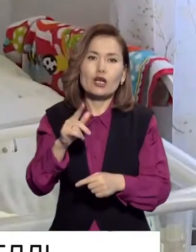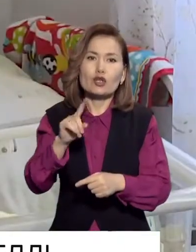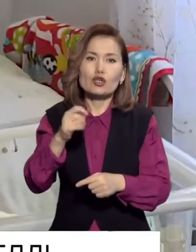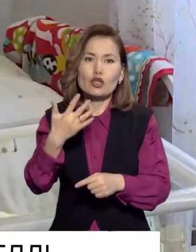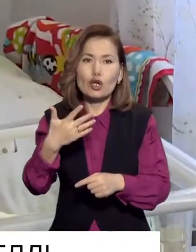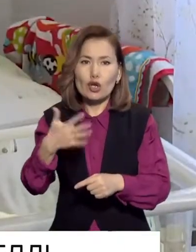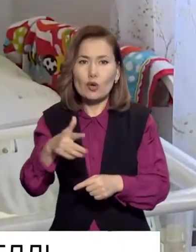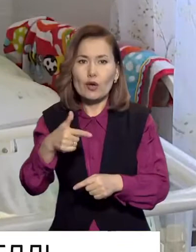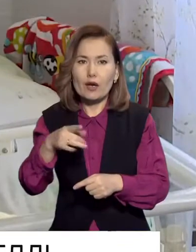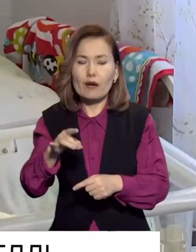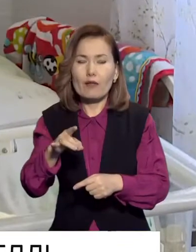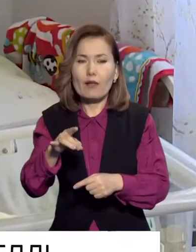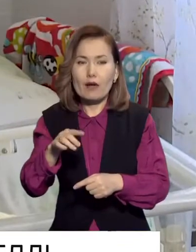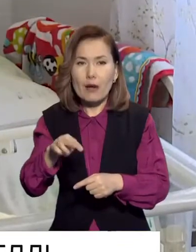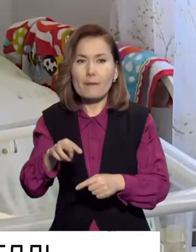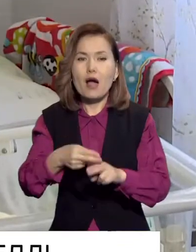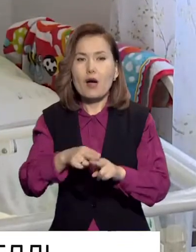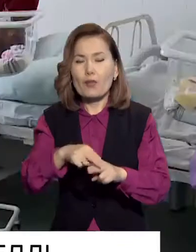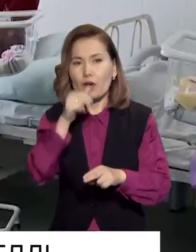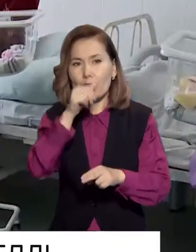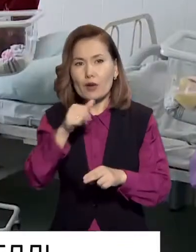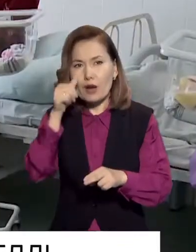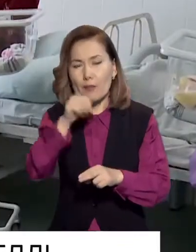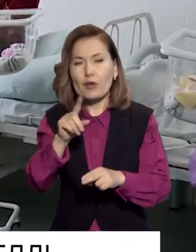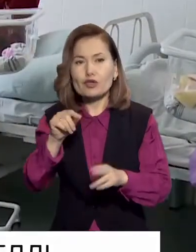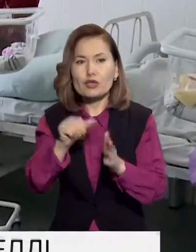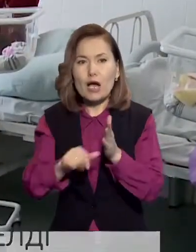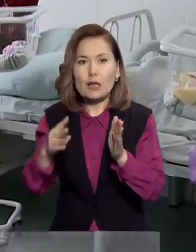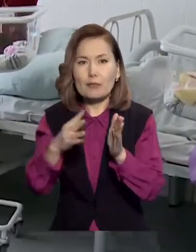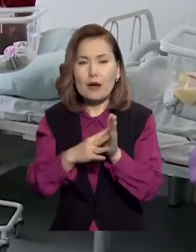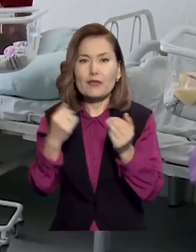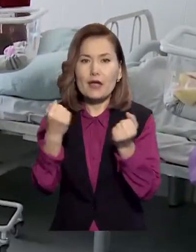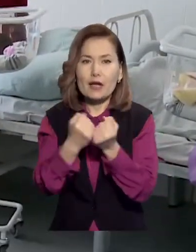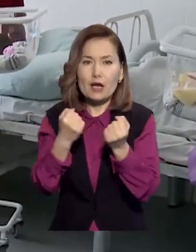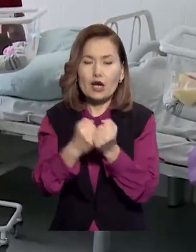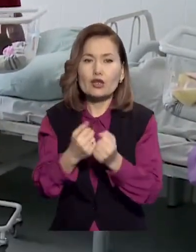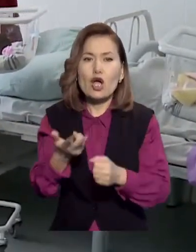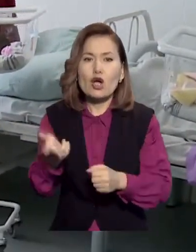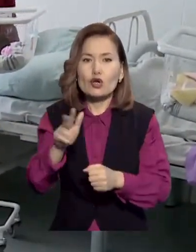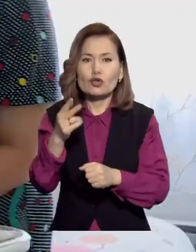Былтыр ана мен бала перинаталдық орталығында 169 егіз бен 3 үшем дүниеге келген.